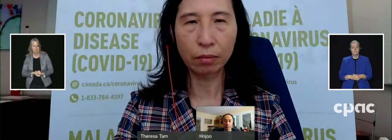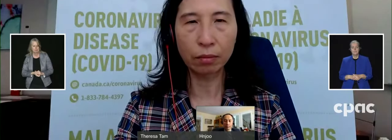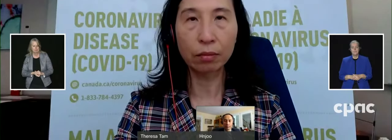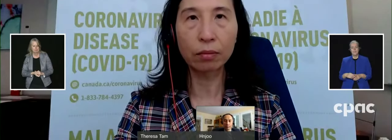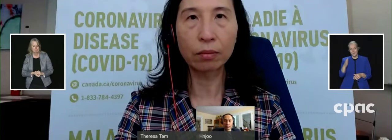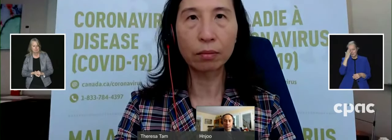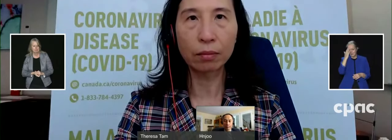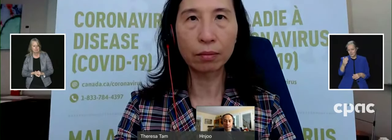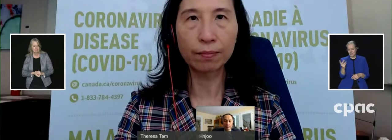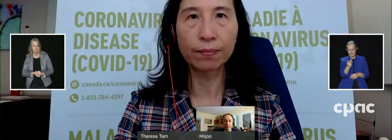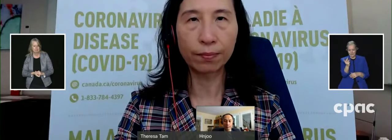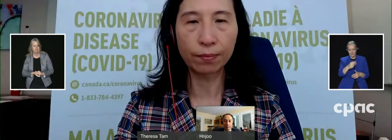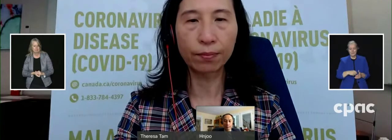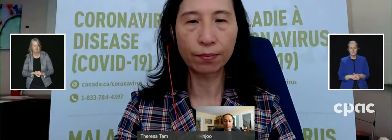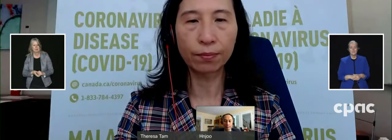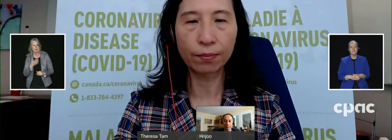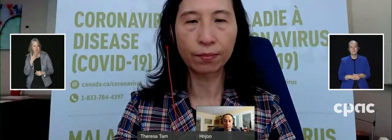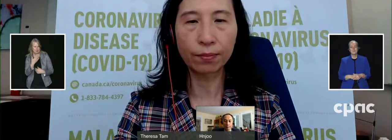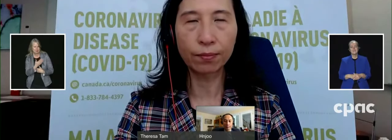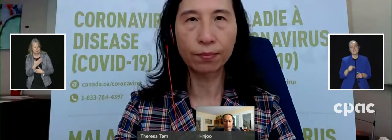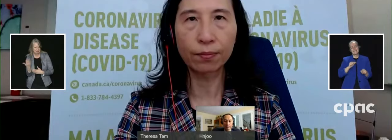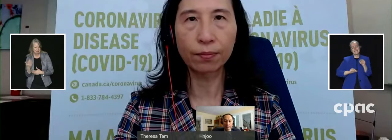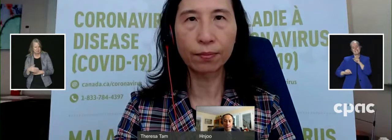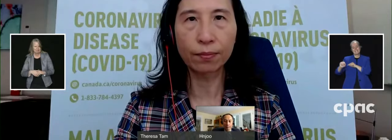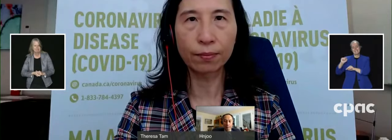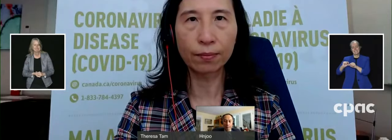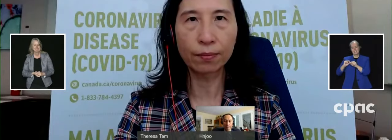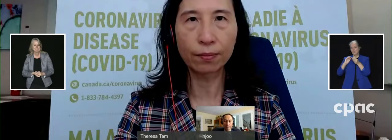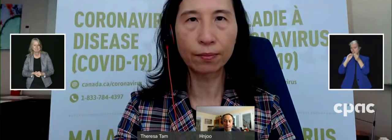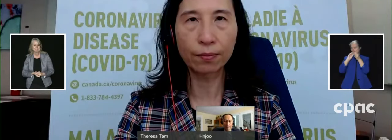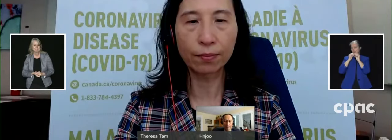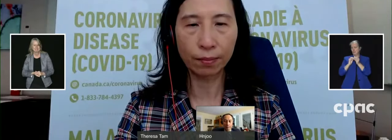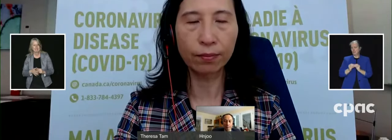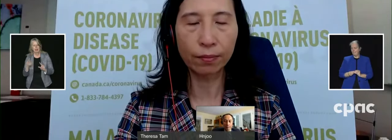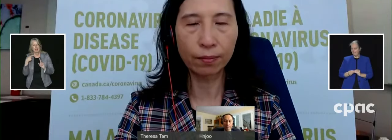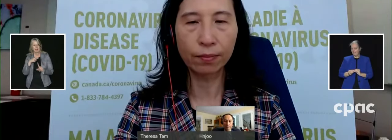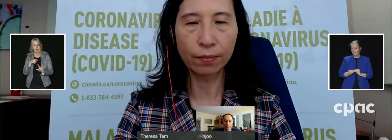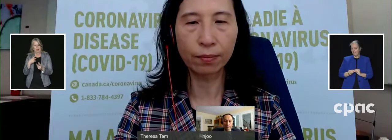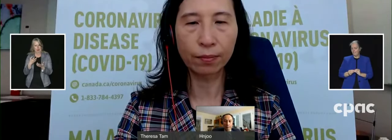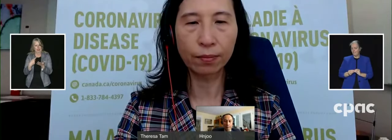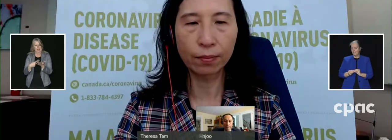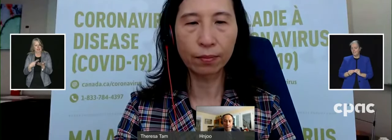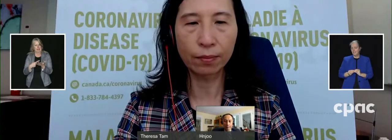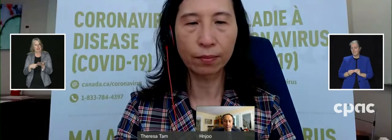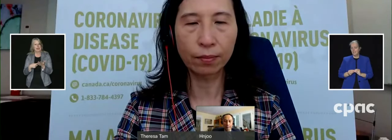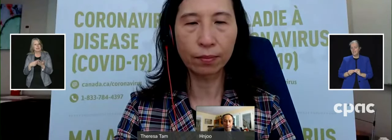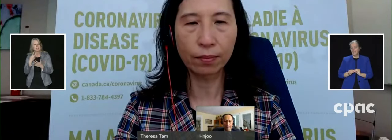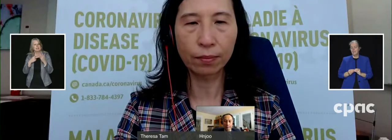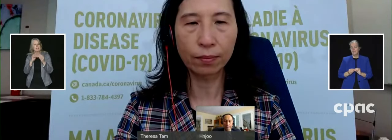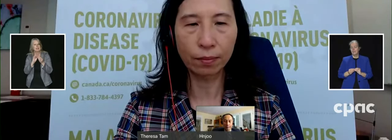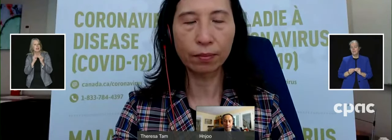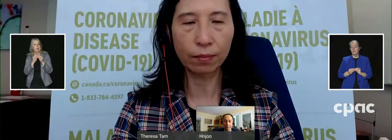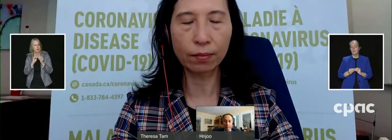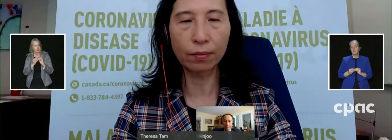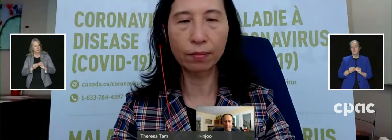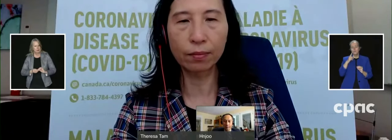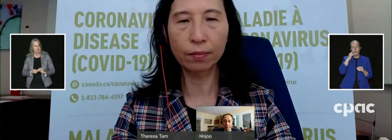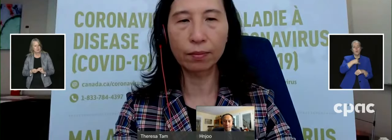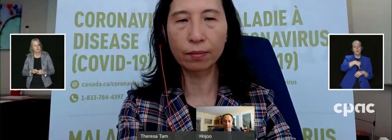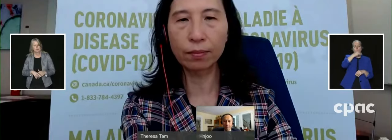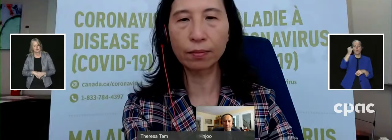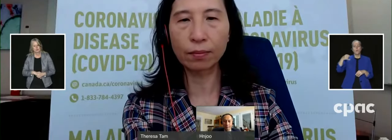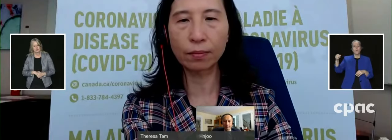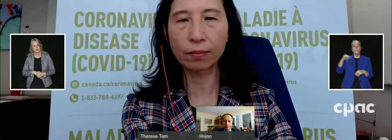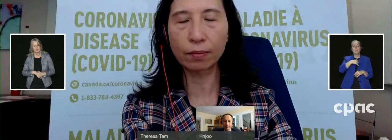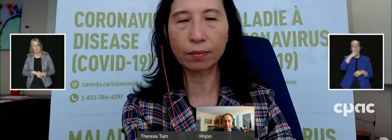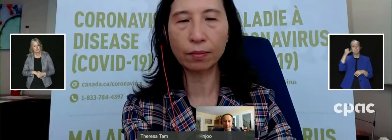Oui, bonjour à vous deux. J'aimerais retourner sur les chiffres concernant la courbe, plus précisément, en fait, les courbes qu'on retrouve à la